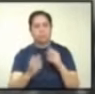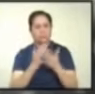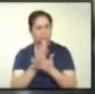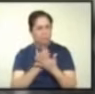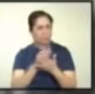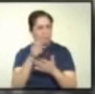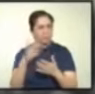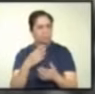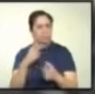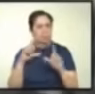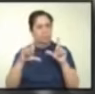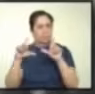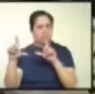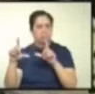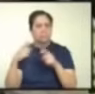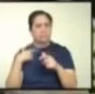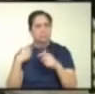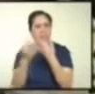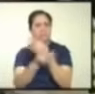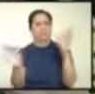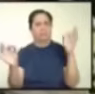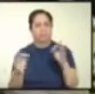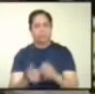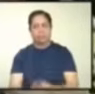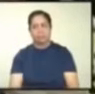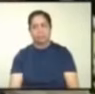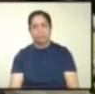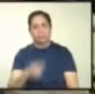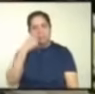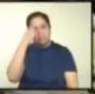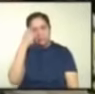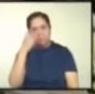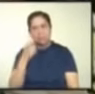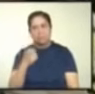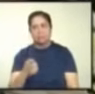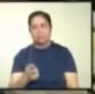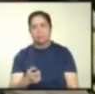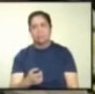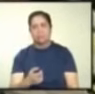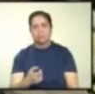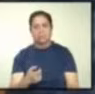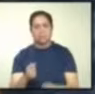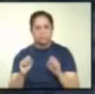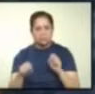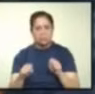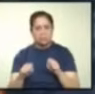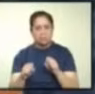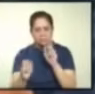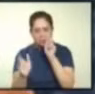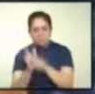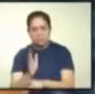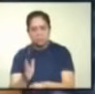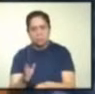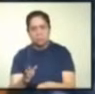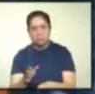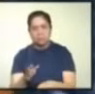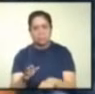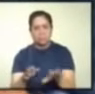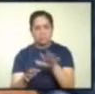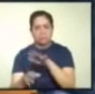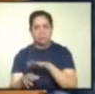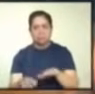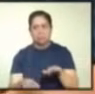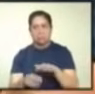karamihan sa mga akusado ay na-acquit sa kaso. Kasi nakaya nga nila patayin yung mga